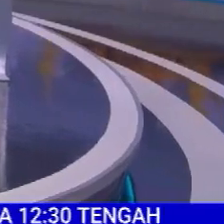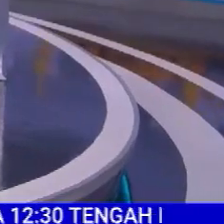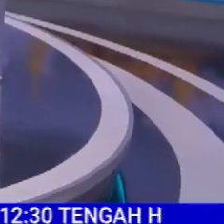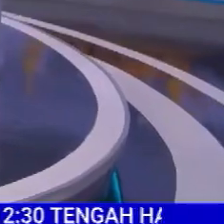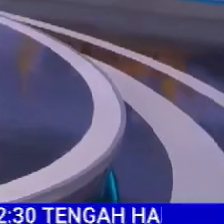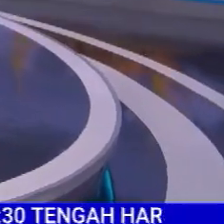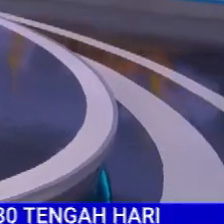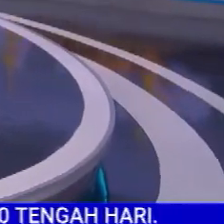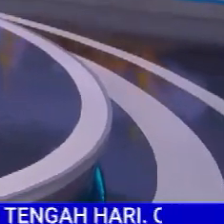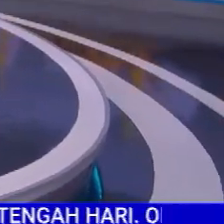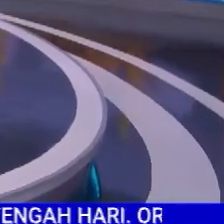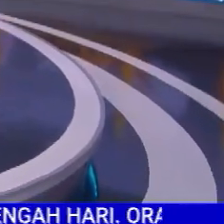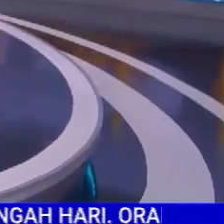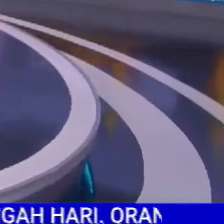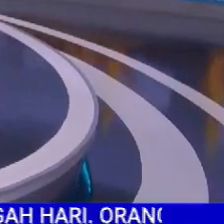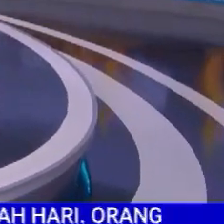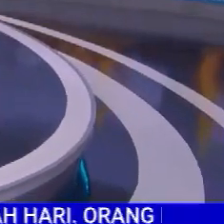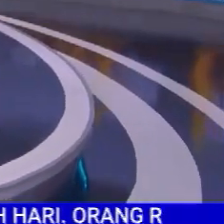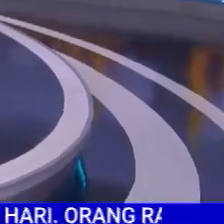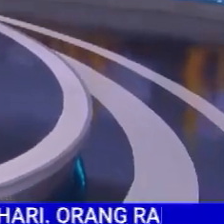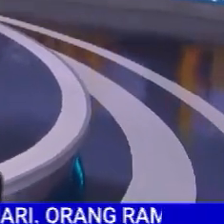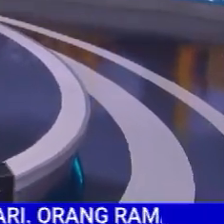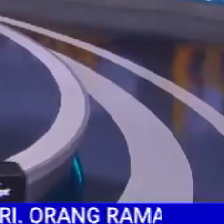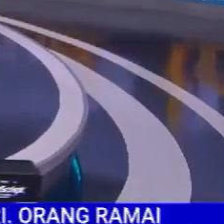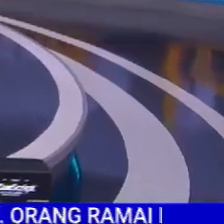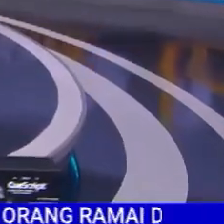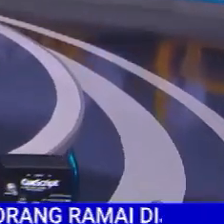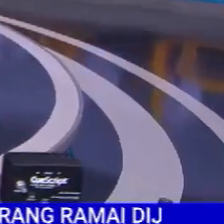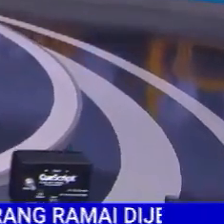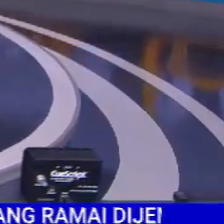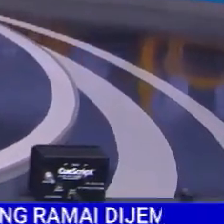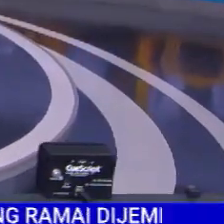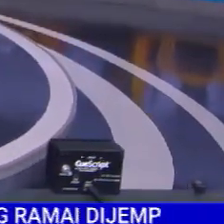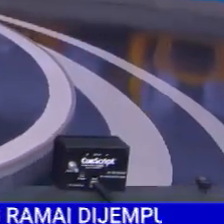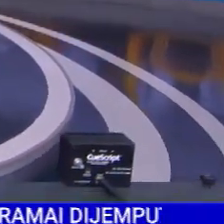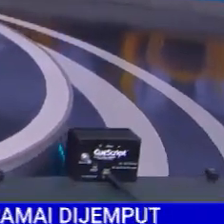Atikah, silakan. Terima kasih Syarizab untuk perkembangan di Kota Kinabalu.